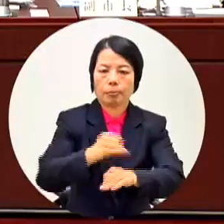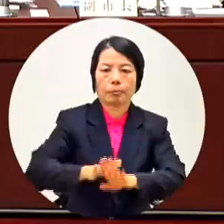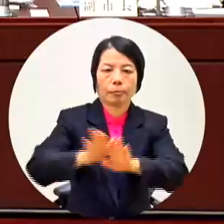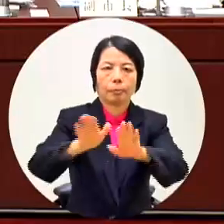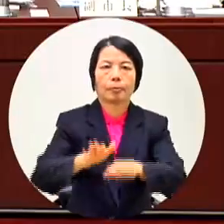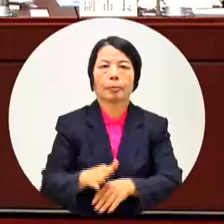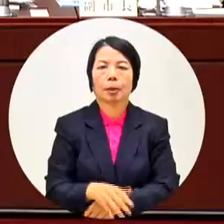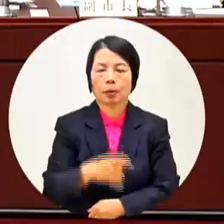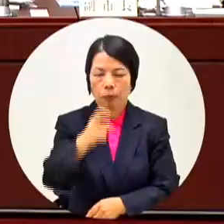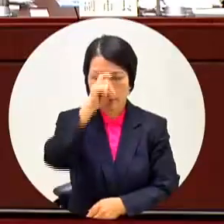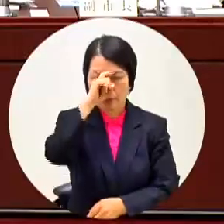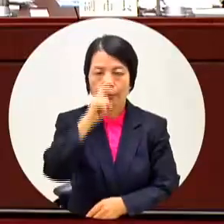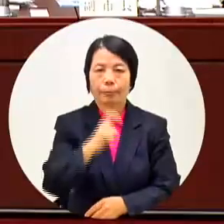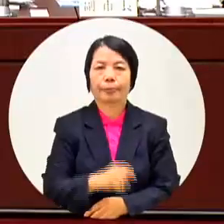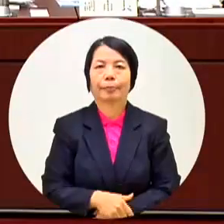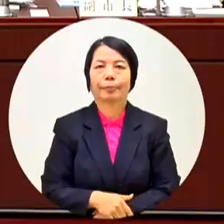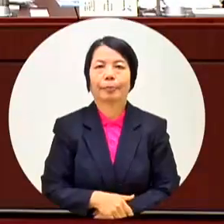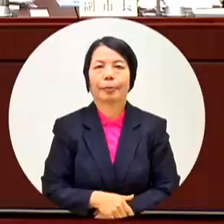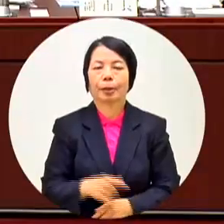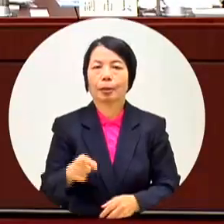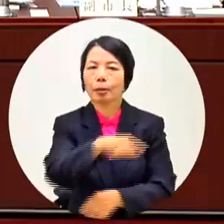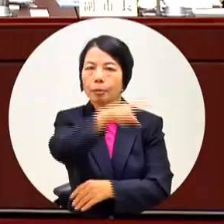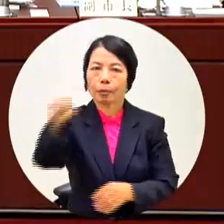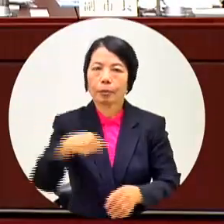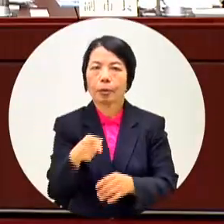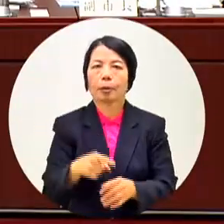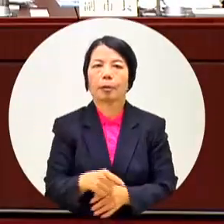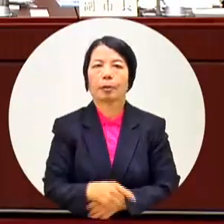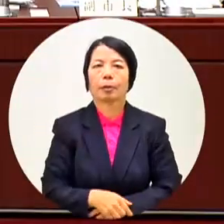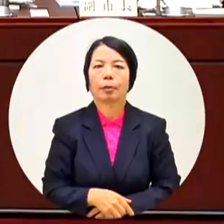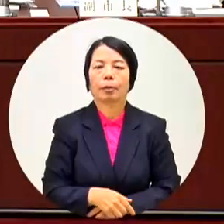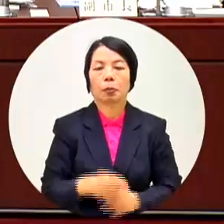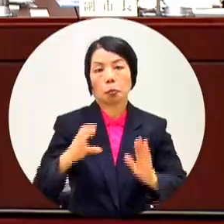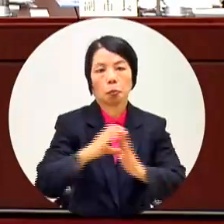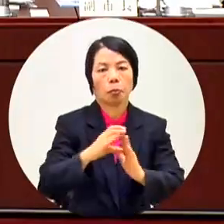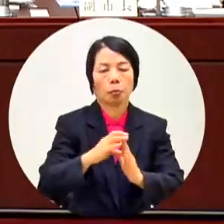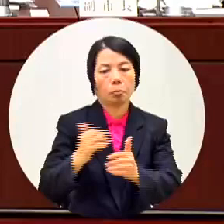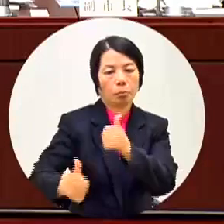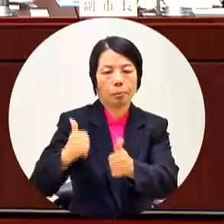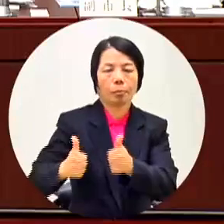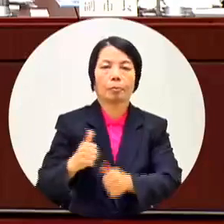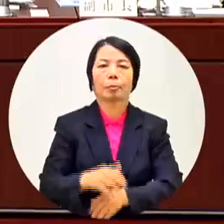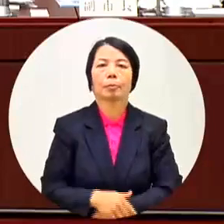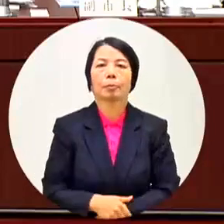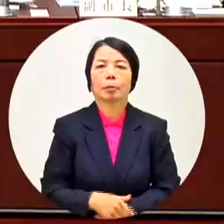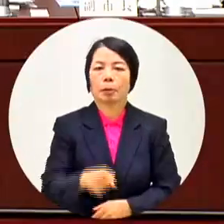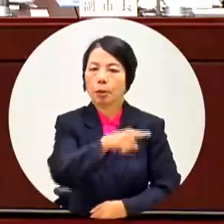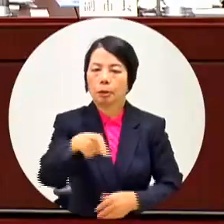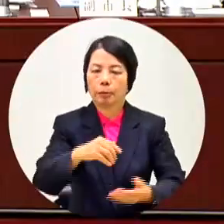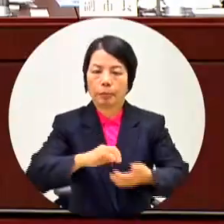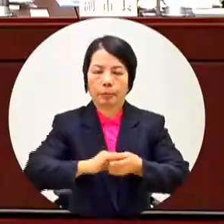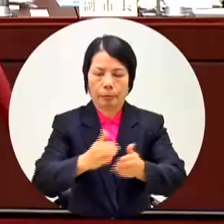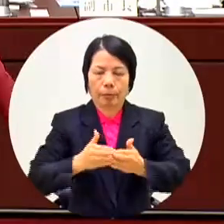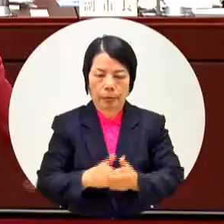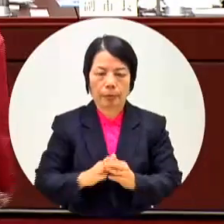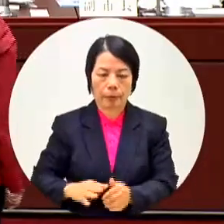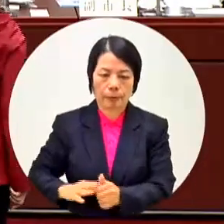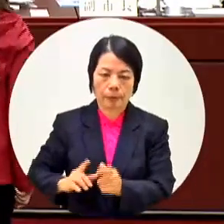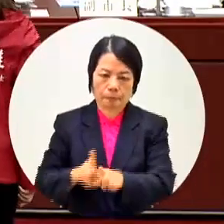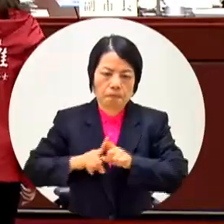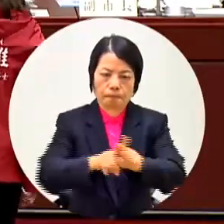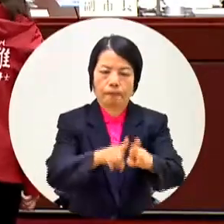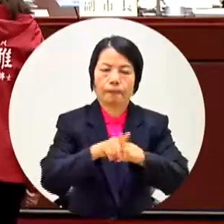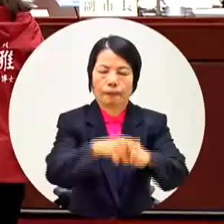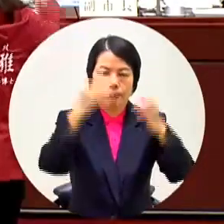座的所有的这些局处首长，你们一定要跟得上韩市长的脚步。高雄要除